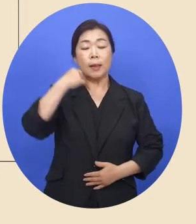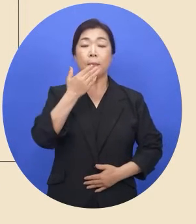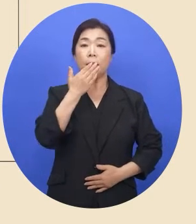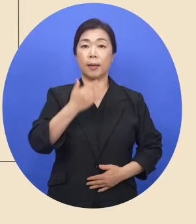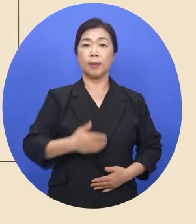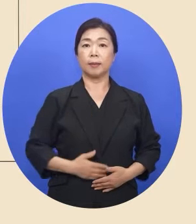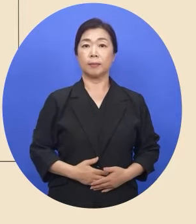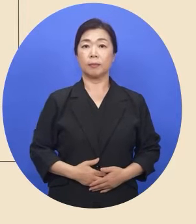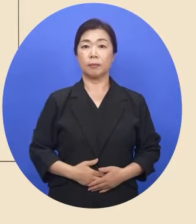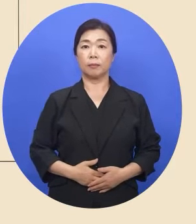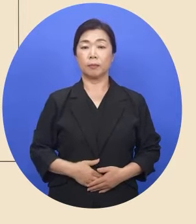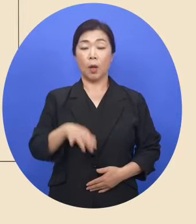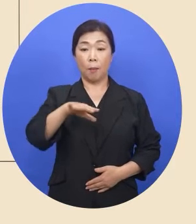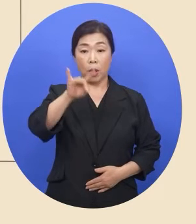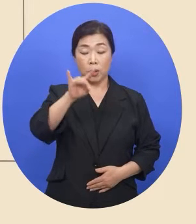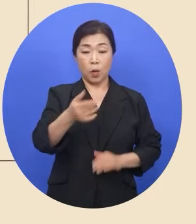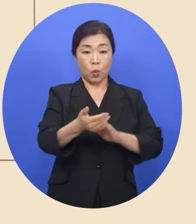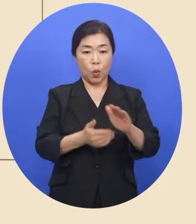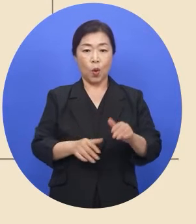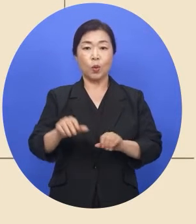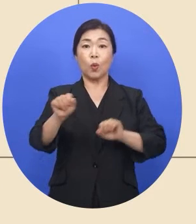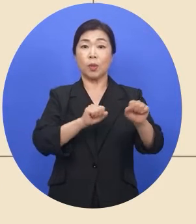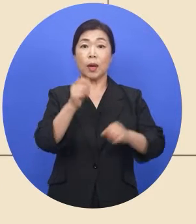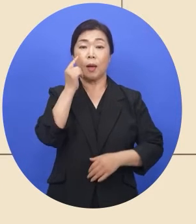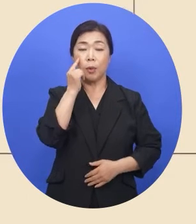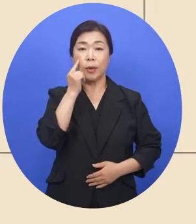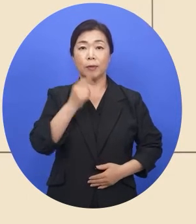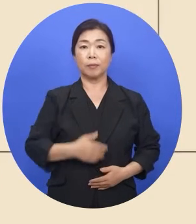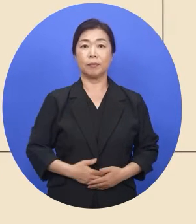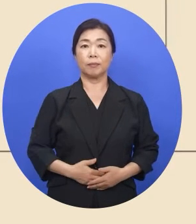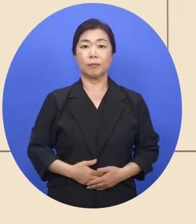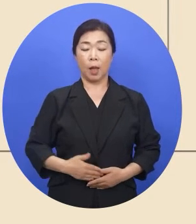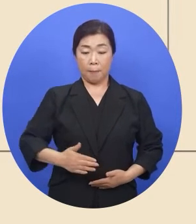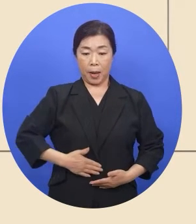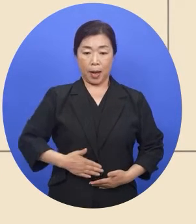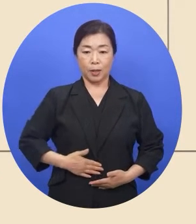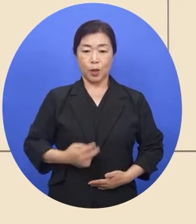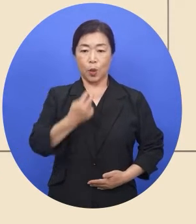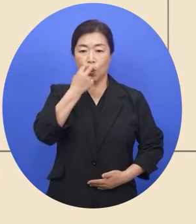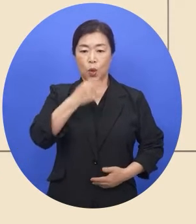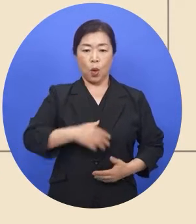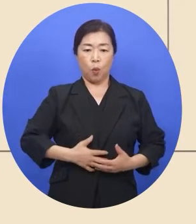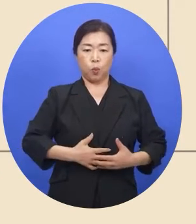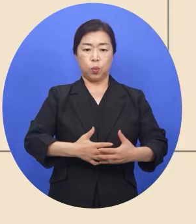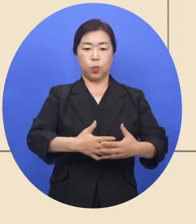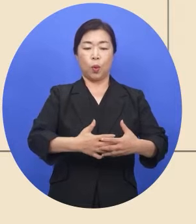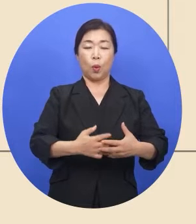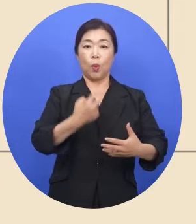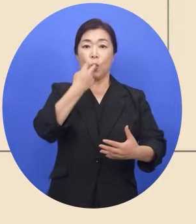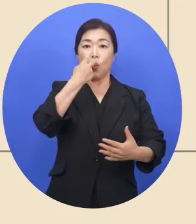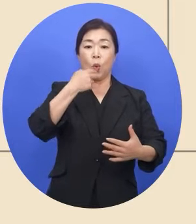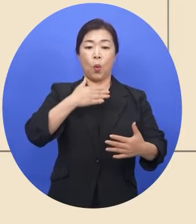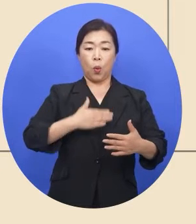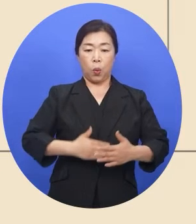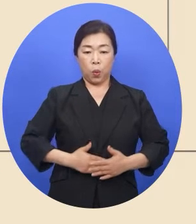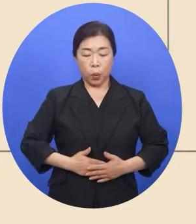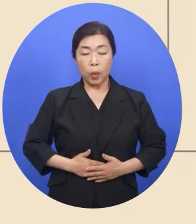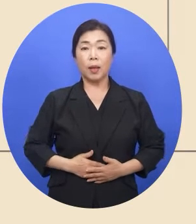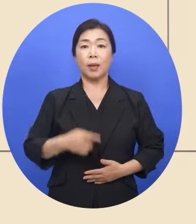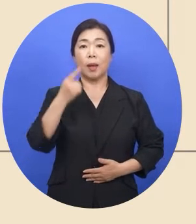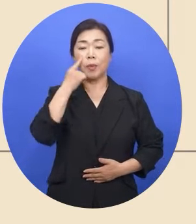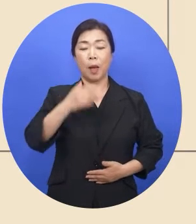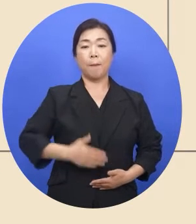수 있습니다. 먼저 사전 동작으로 배까지 호흡을 채우고 내뱉어